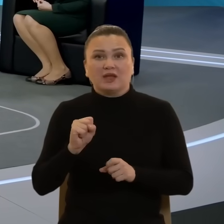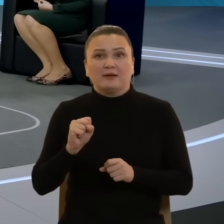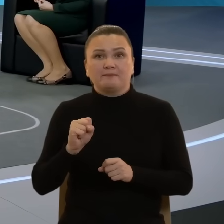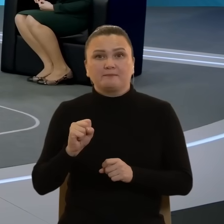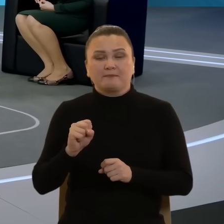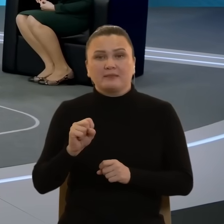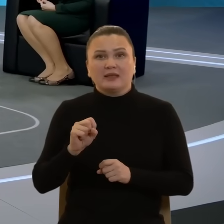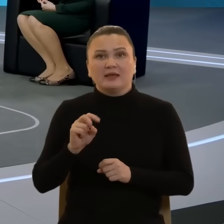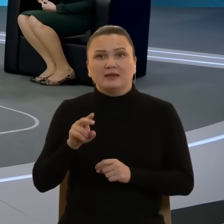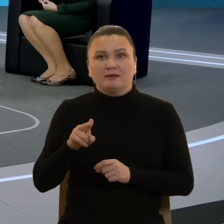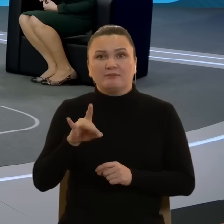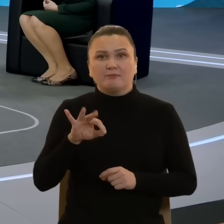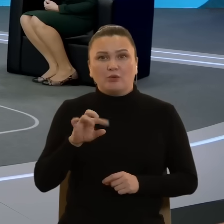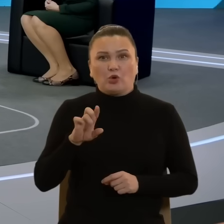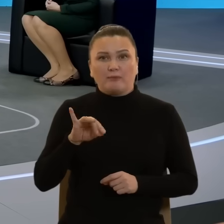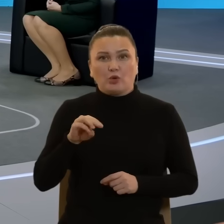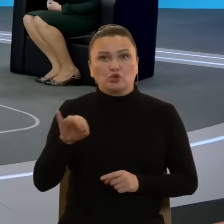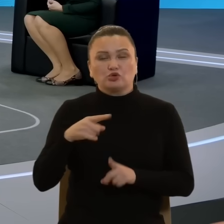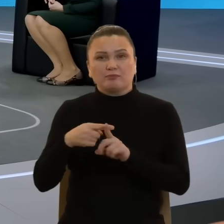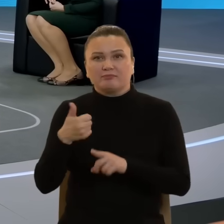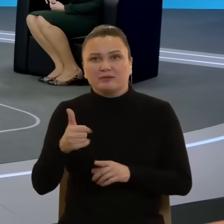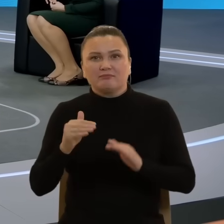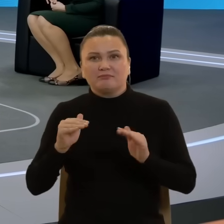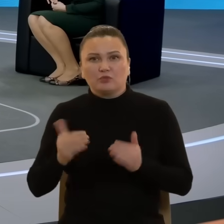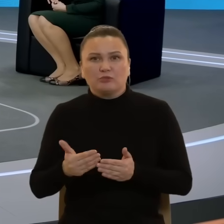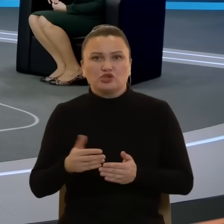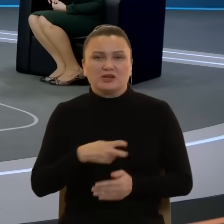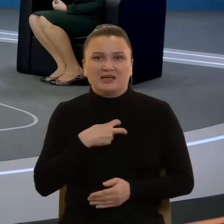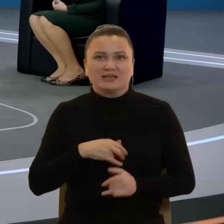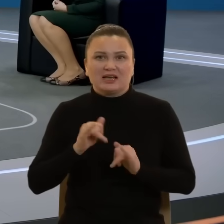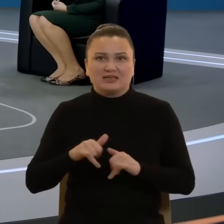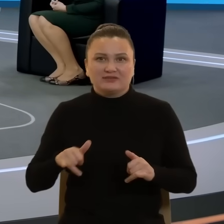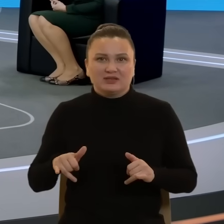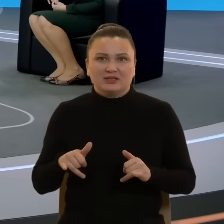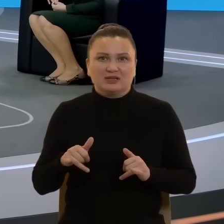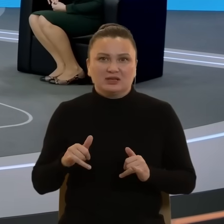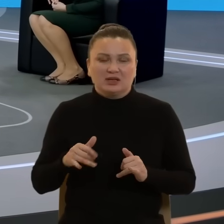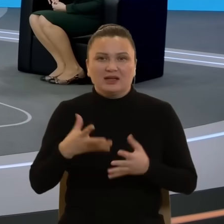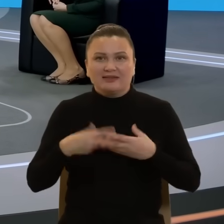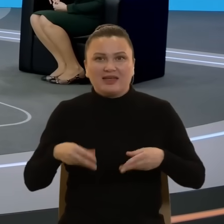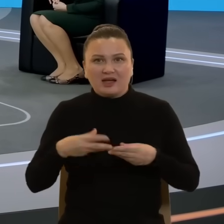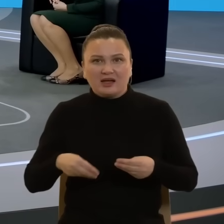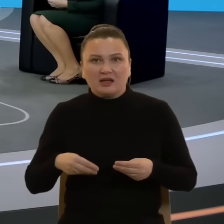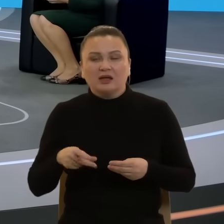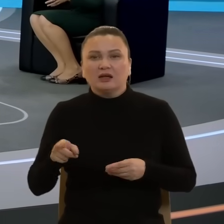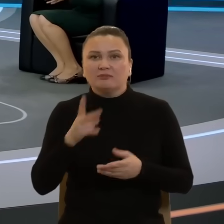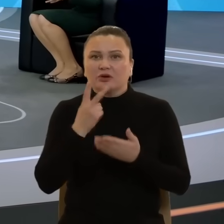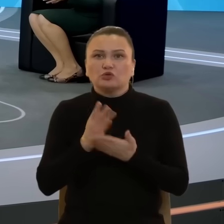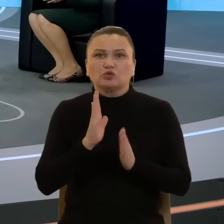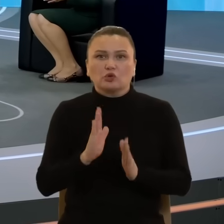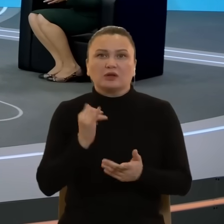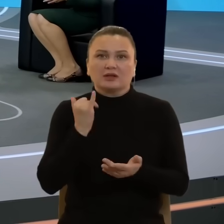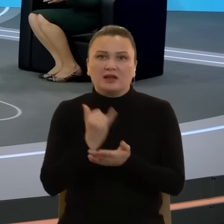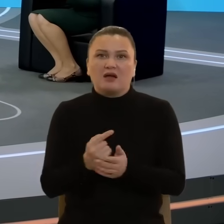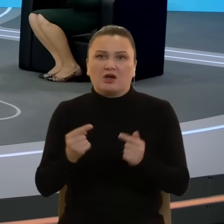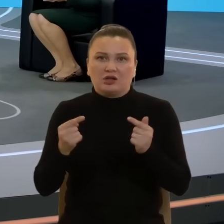пробиотиках получены, в частности, уменьшение риска развития антибиотико-ассоциированных диарей, продемонстрированы только для